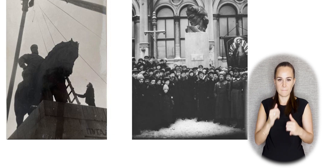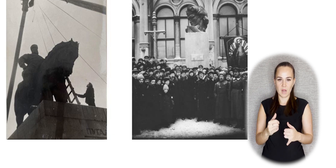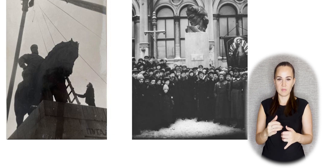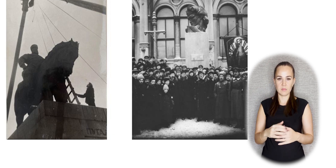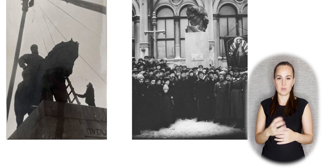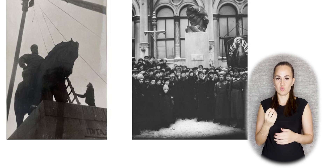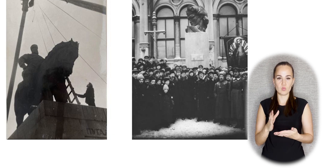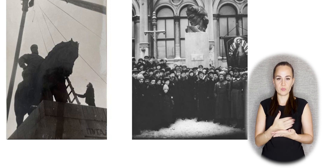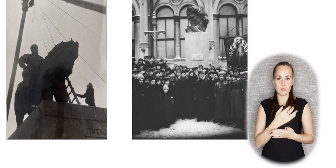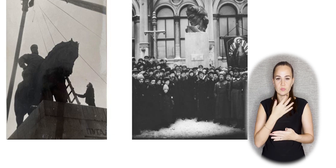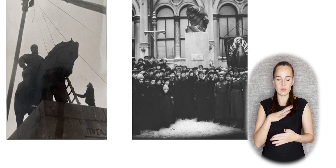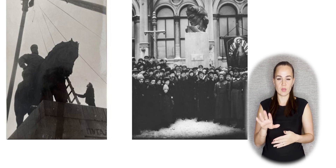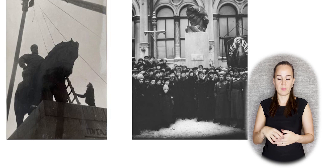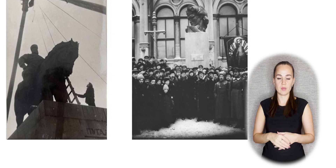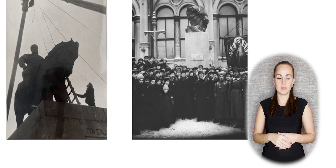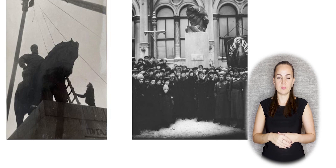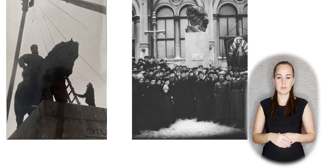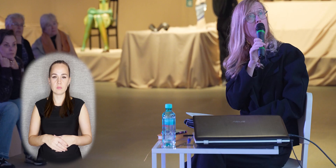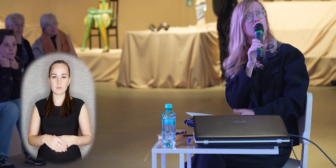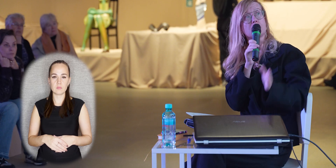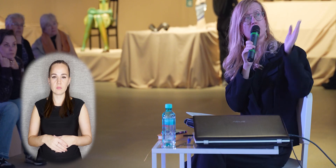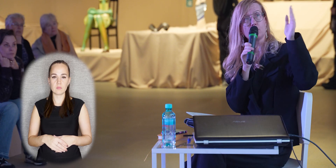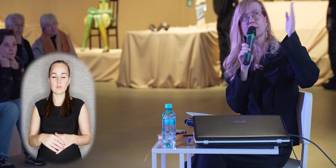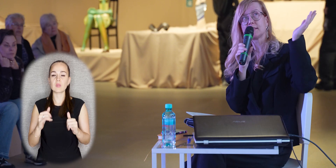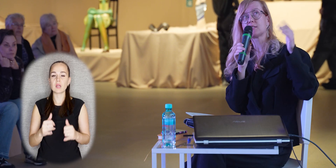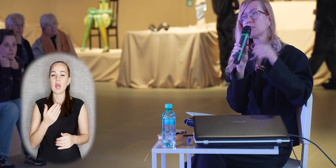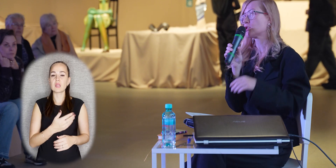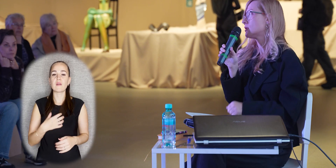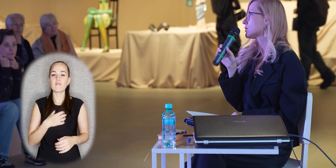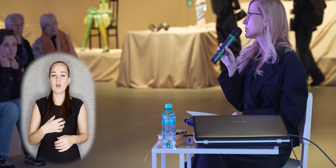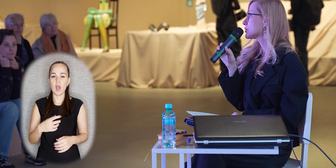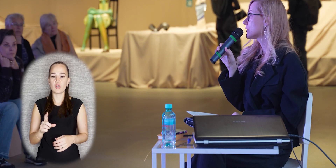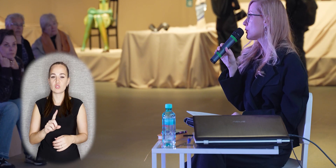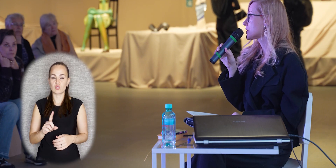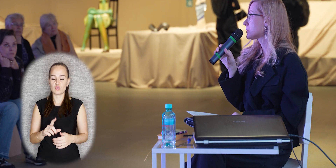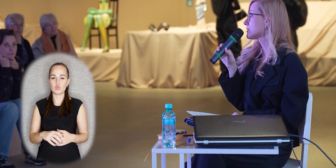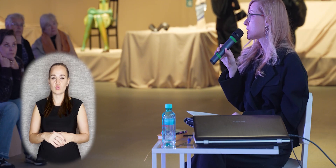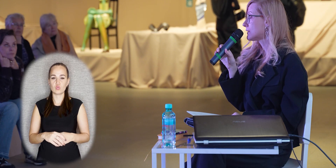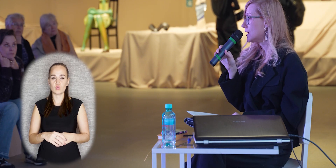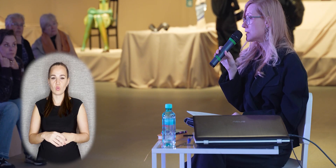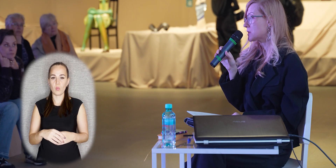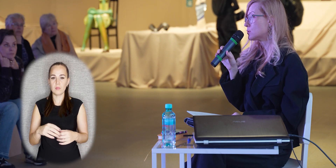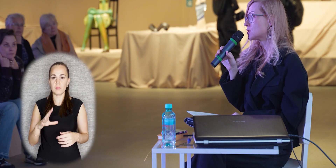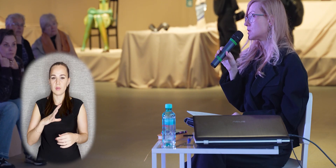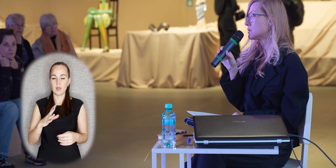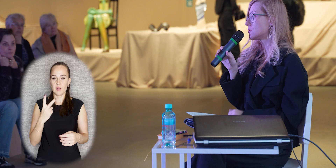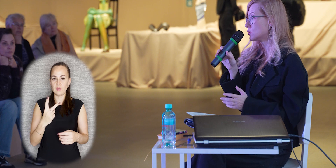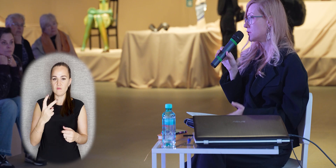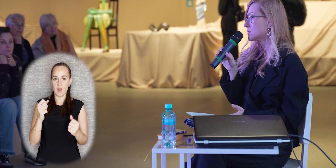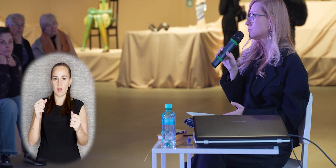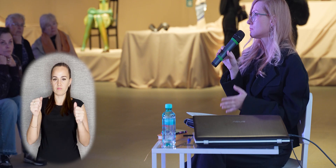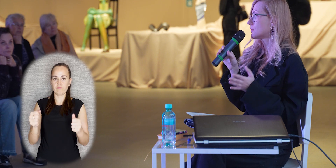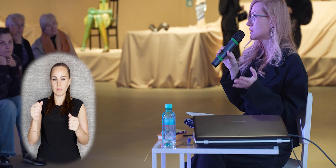Тут мы даже видим уже надпись советского периода про пугало. Тем не менее, для нас важно, эти тоже два образа противопоставлялись, потому что